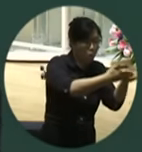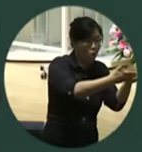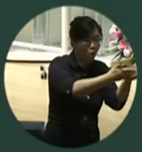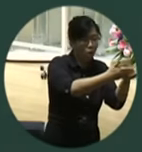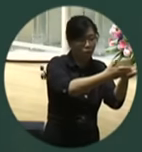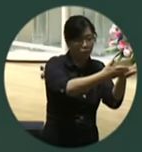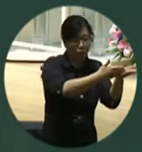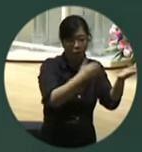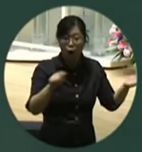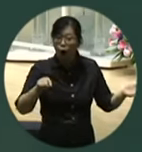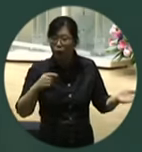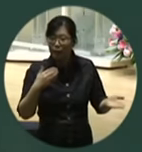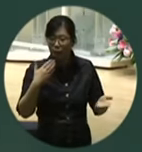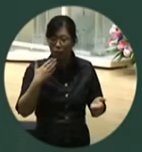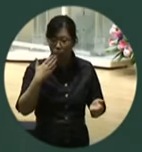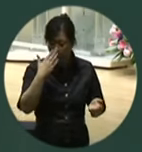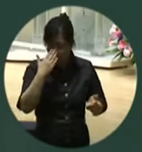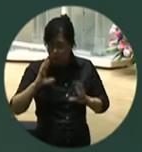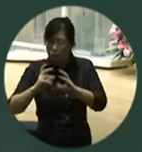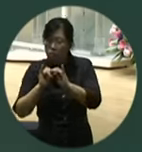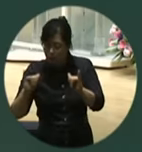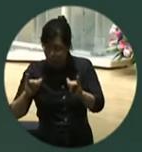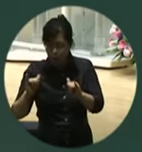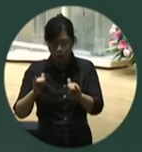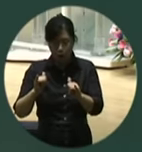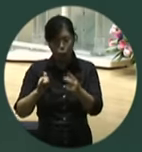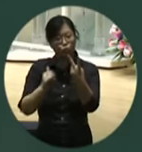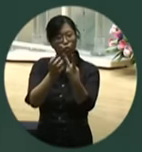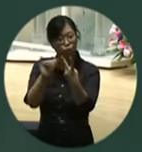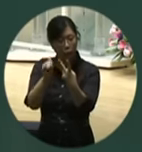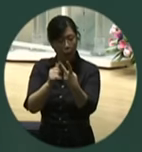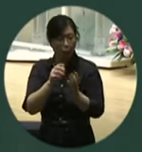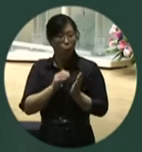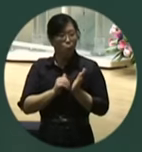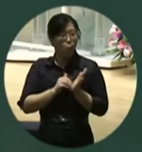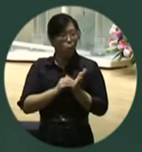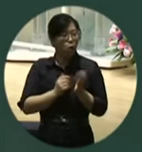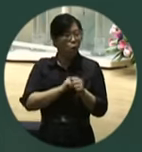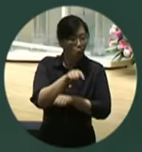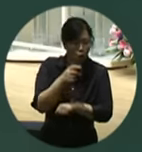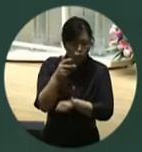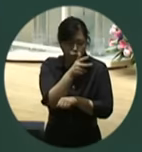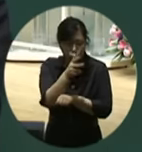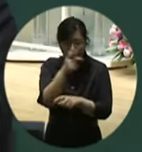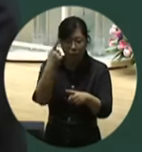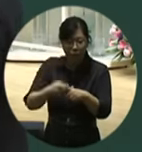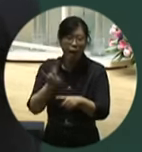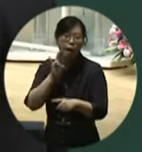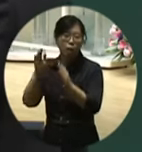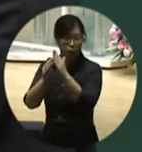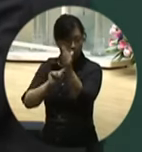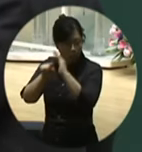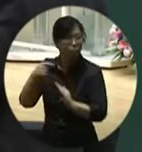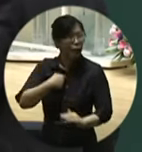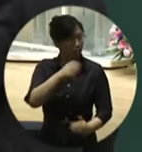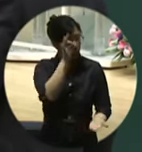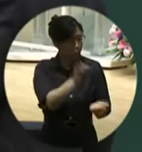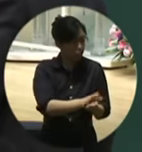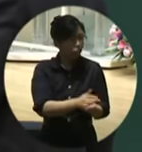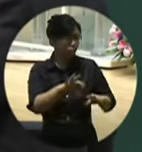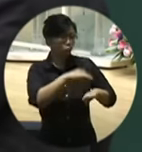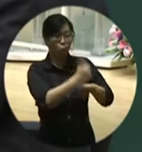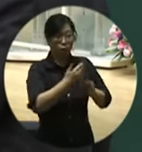민족이 정탐꾼이 들어왔는데 라합의 집에 들어갔다. The spies from the Israelites, from the Hebrews that wants to destroy our city came into our city